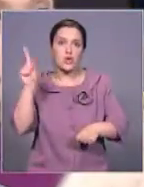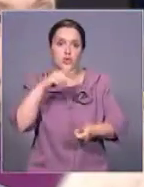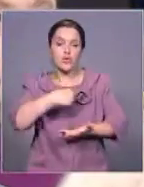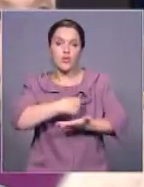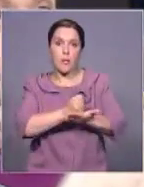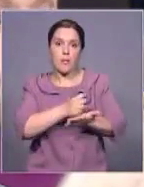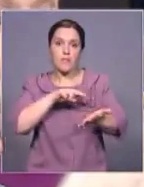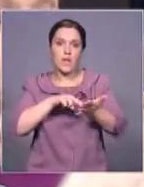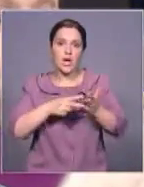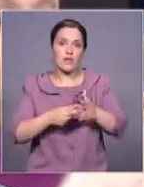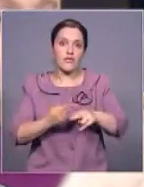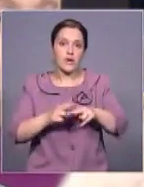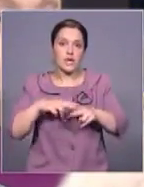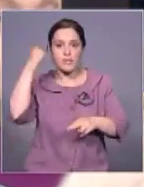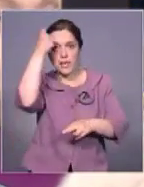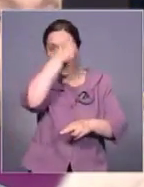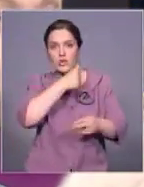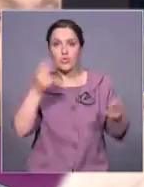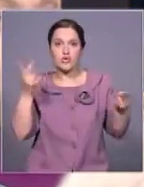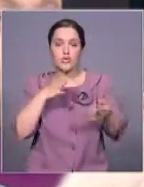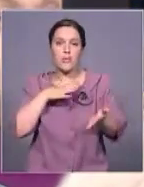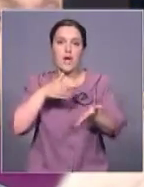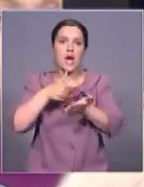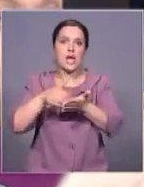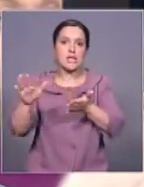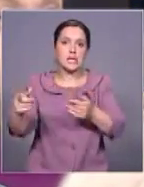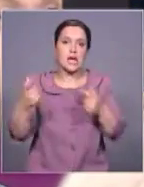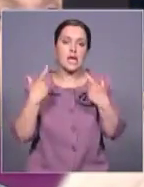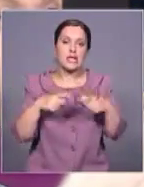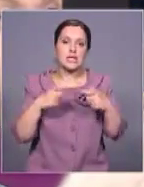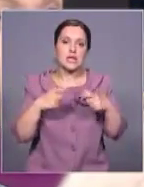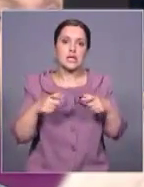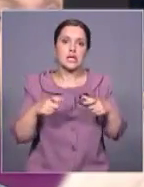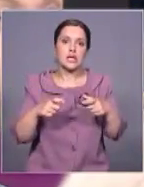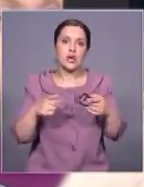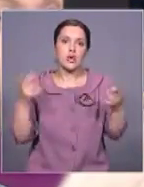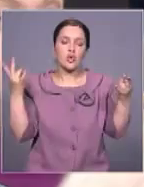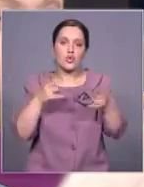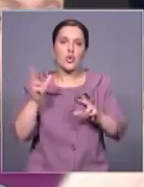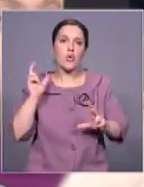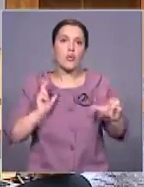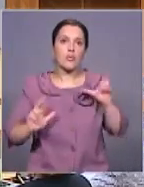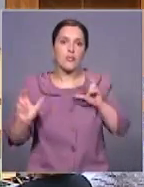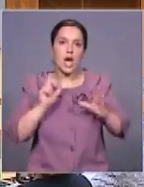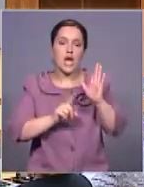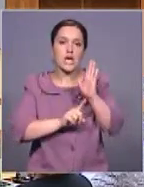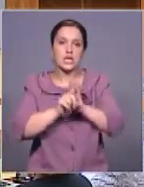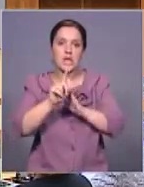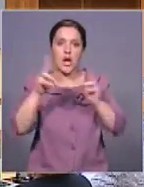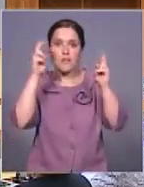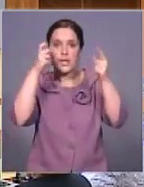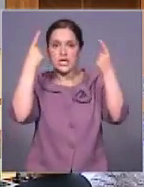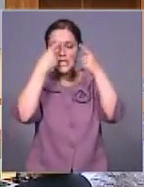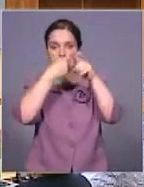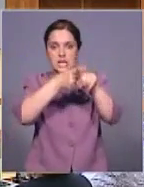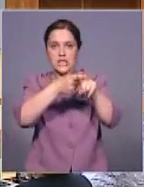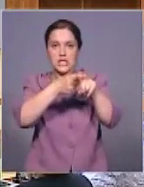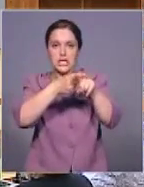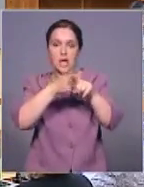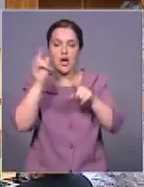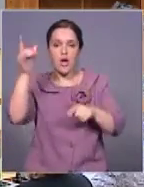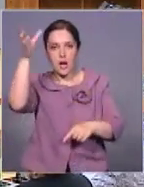по утвержденному плану в этом году необходимо было отказаться от аттестации и перейти к аккредитации вузов и учреждений технического